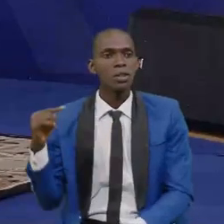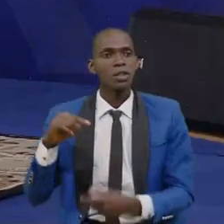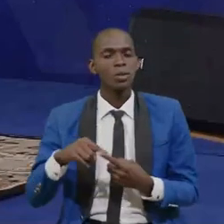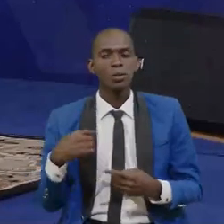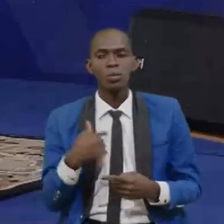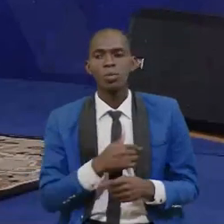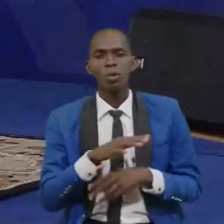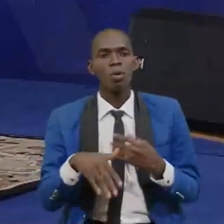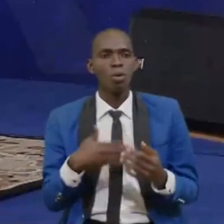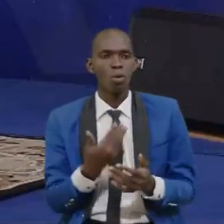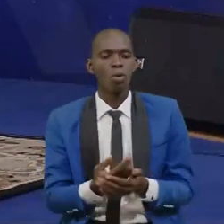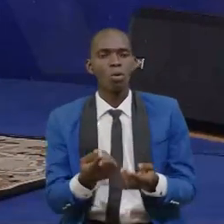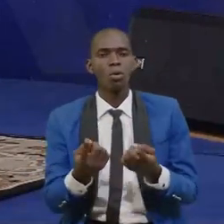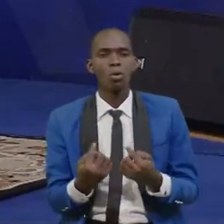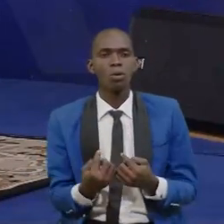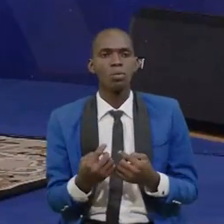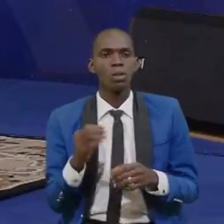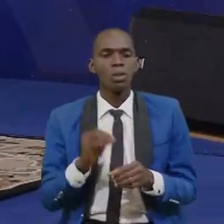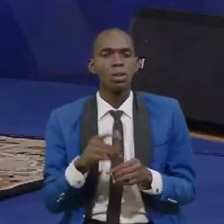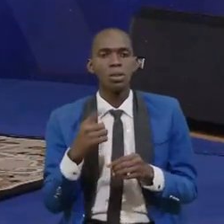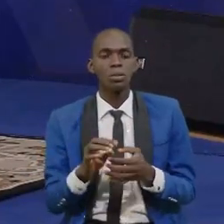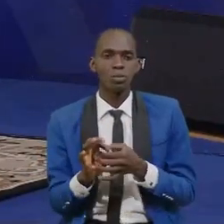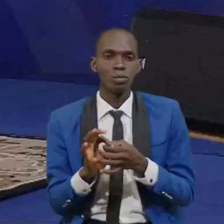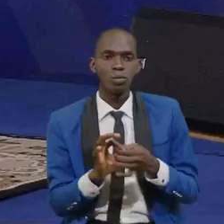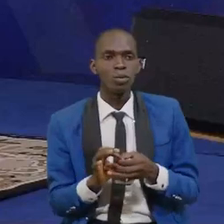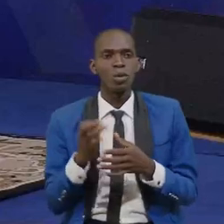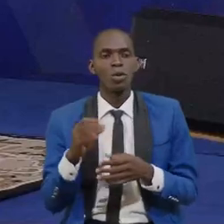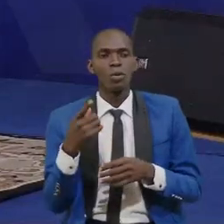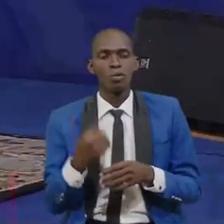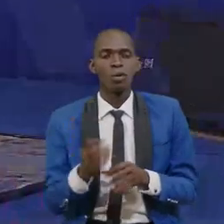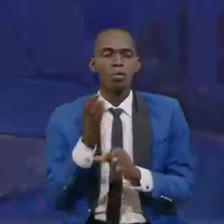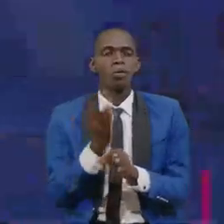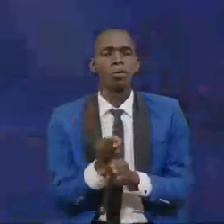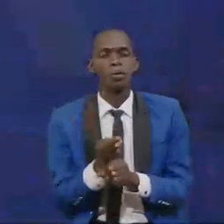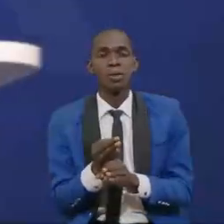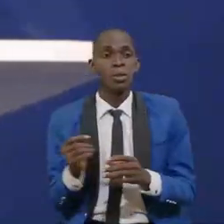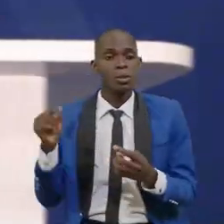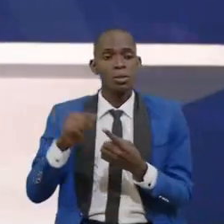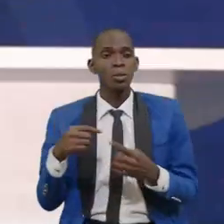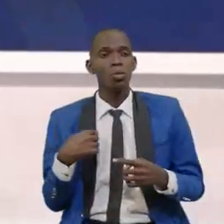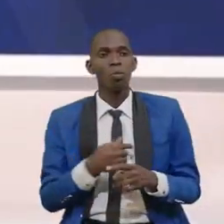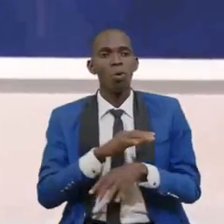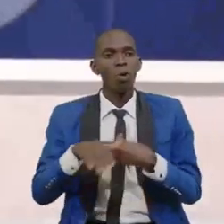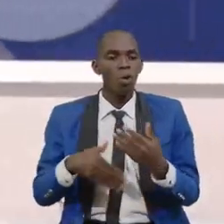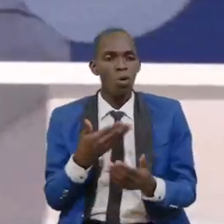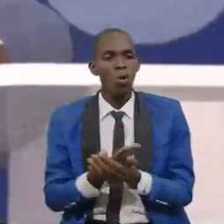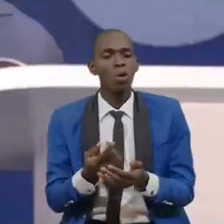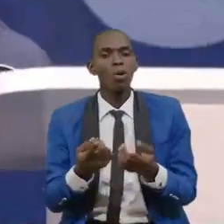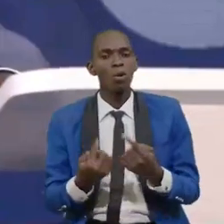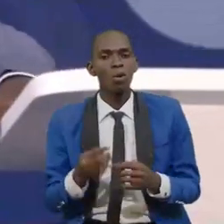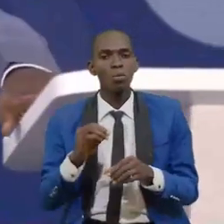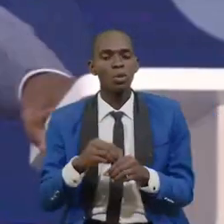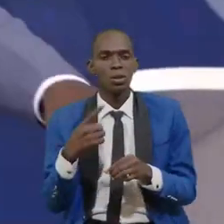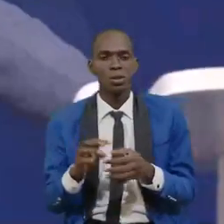Verset 13, 10, jusqu'à ce que nous parvenions tous à l'unité de la foi, et jusqu'à ce que nous soyons